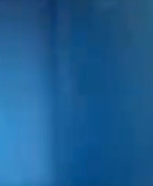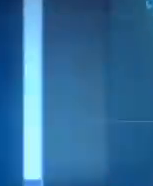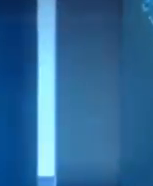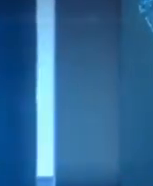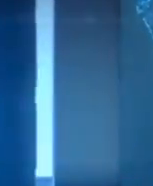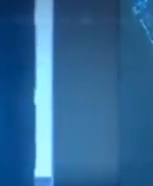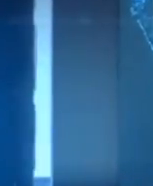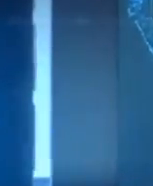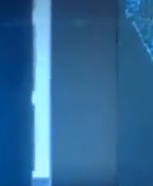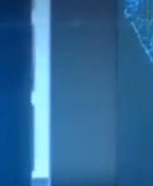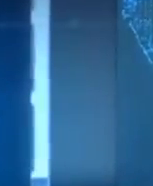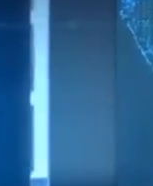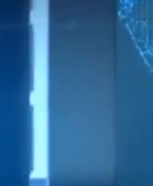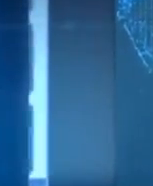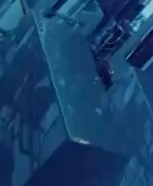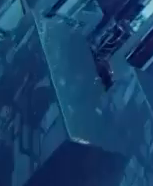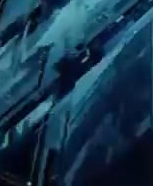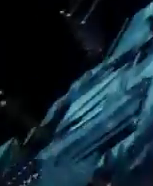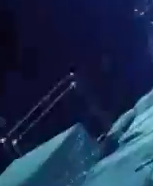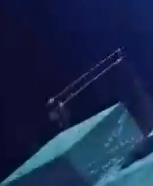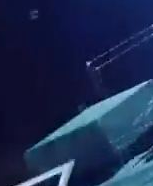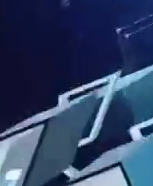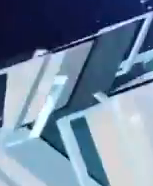Жетісу арнасы, Талдықорған.